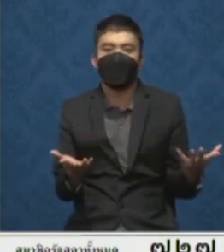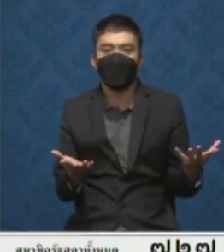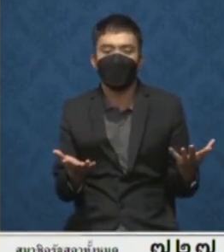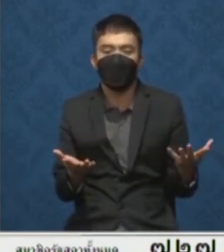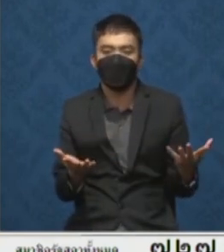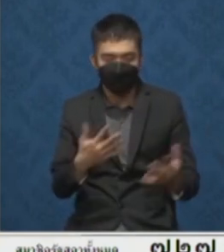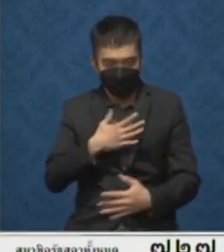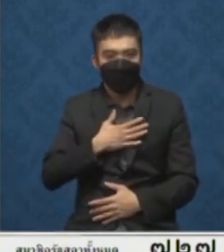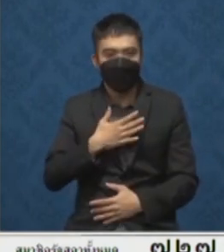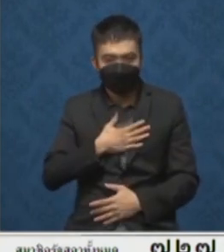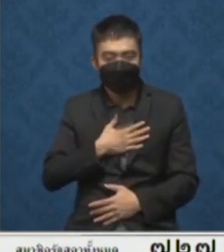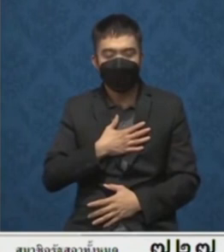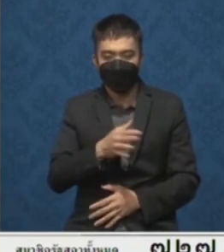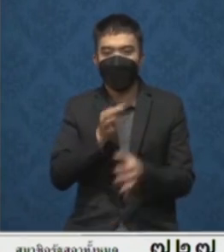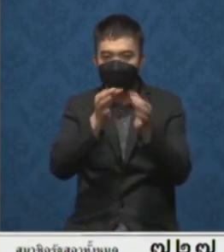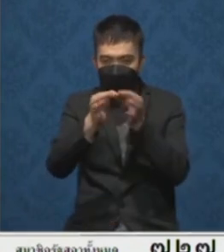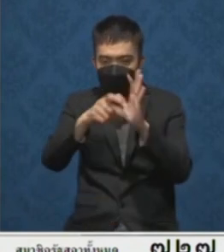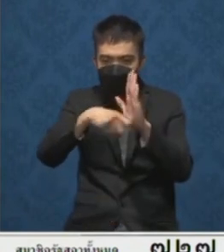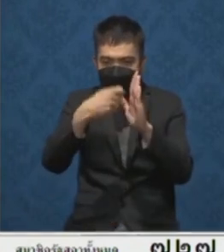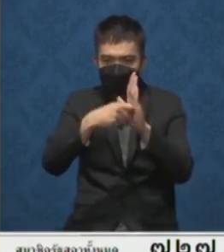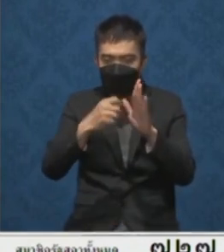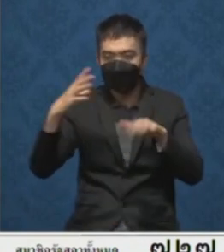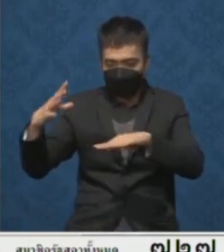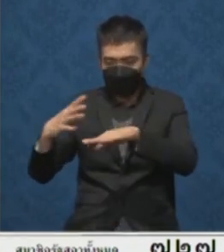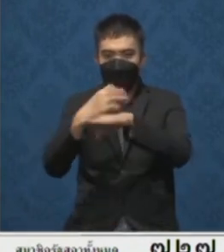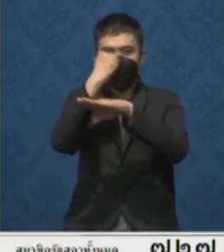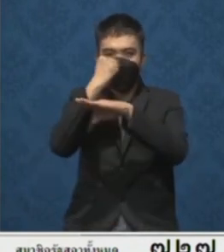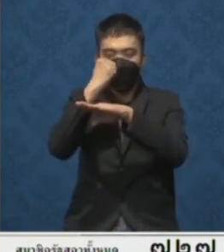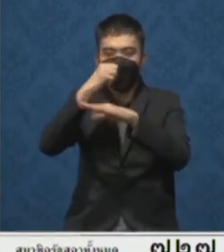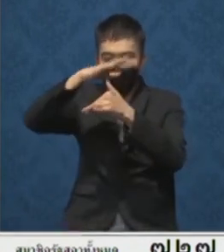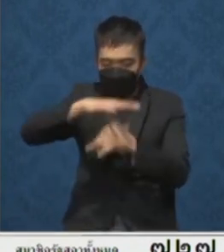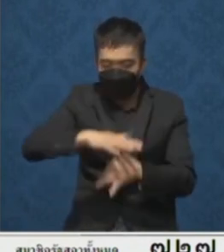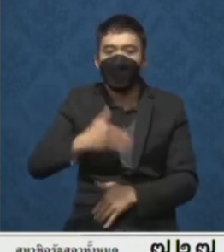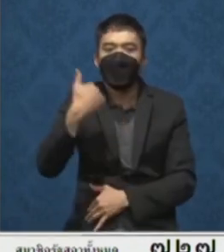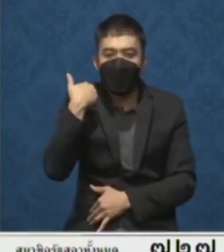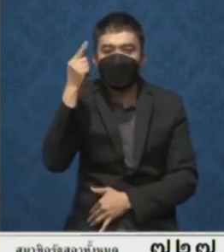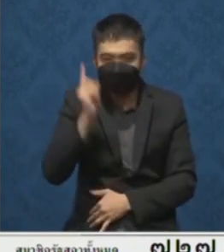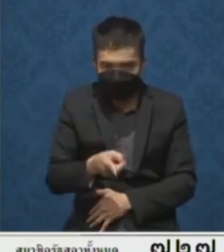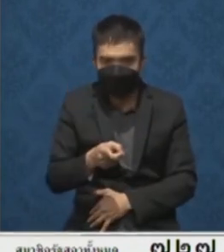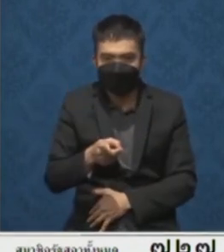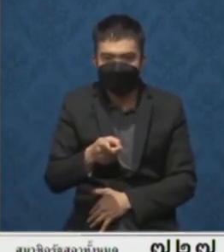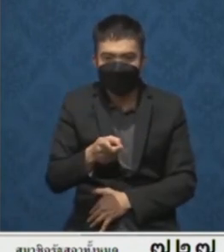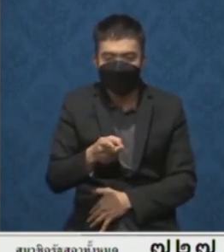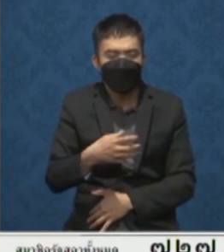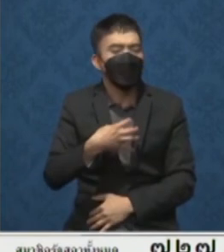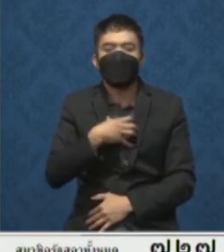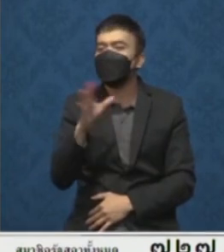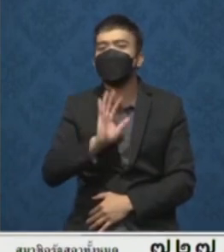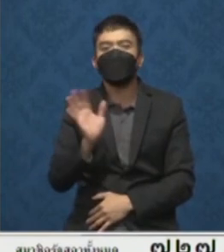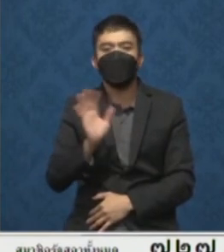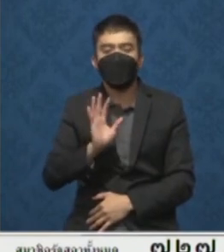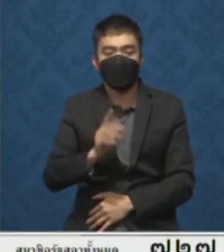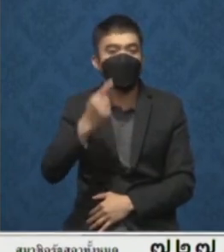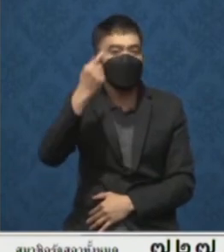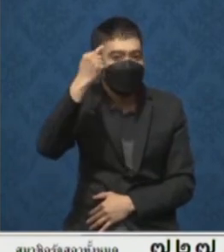นยันว่าการใช้อำนาจเกินเหตุมีขึ้นจริงในสังคมไทยท่านประธานคะดิฉันไม่อยากให้นักโทษทางความคิด